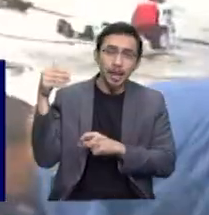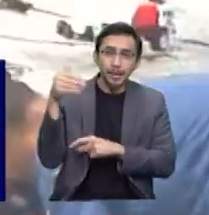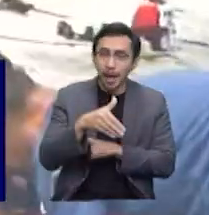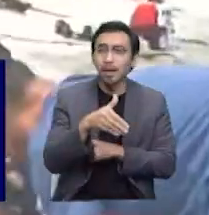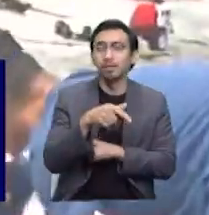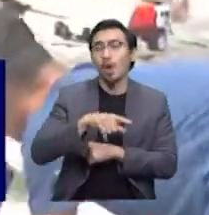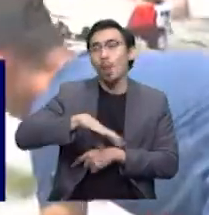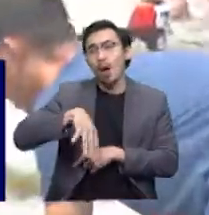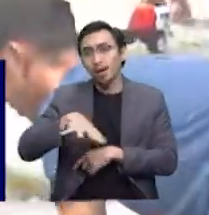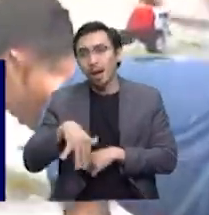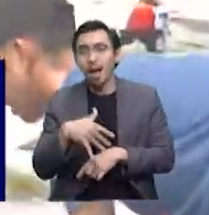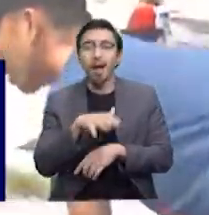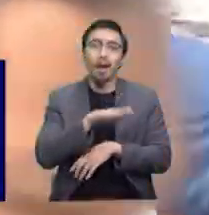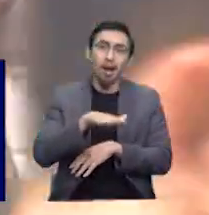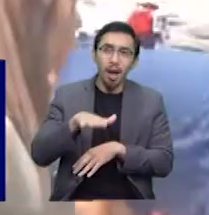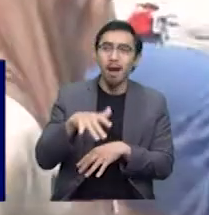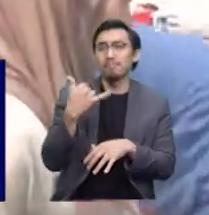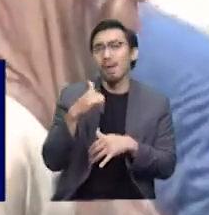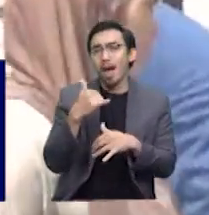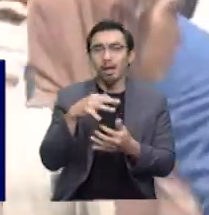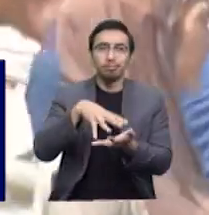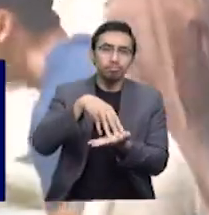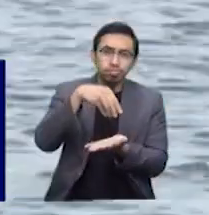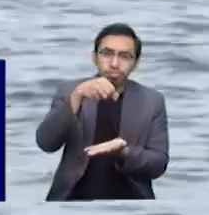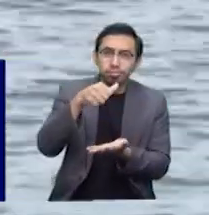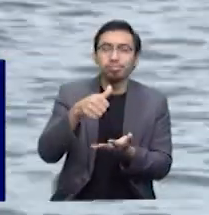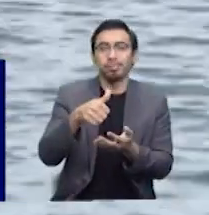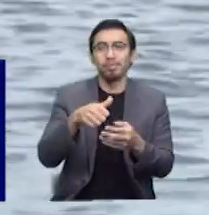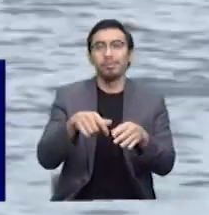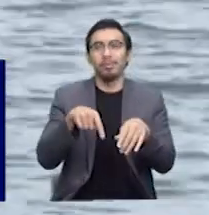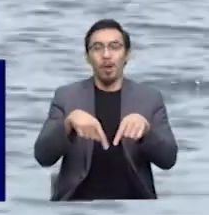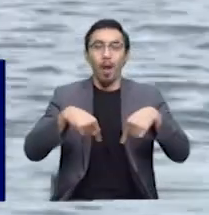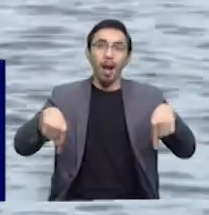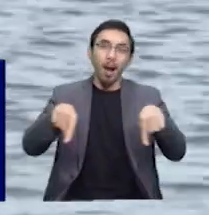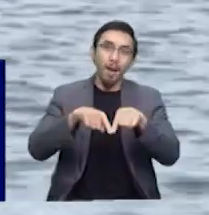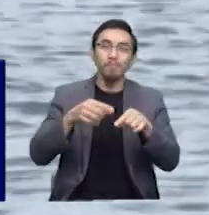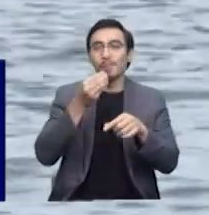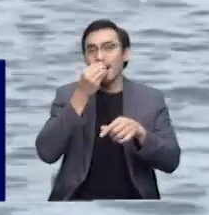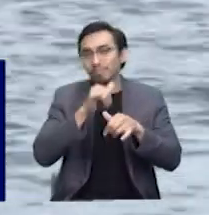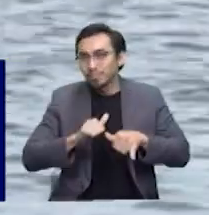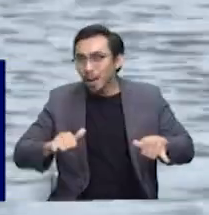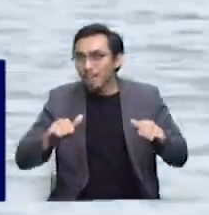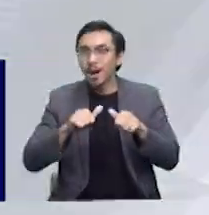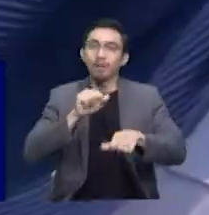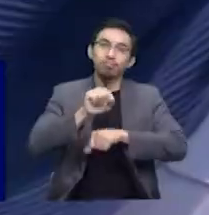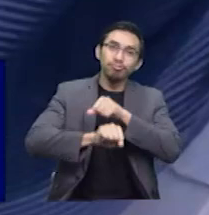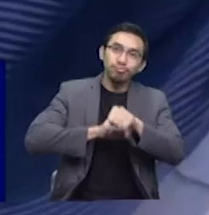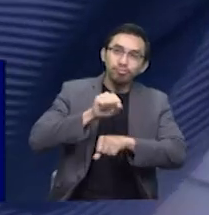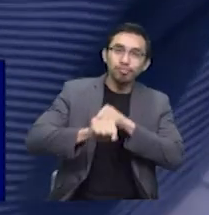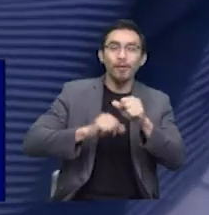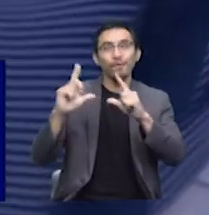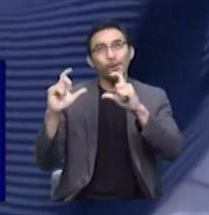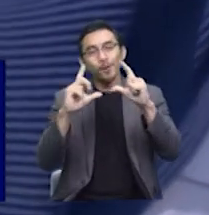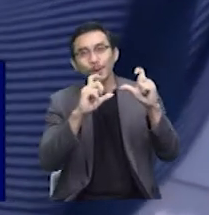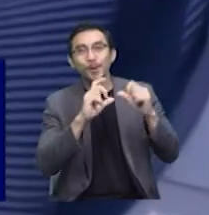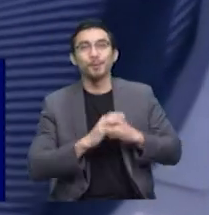di tepi pantai, menggelar tikar dan menyantap menu bekal, bersepeda hingga berselfie ria. Ya karena